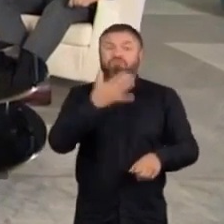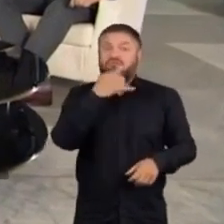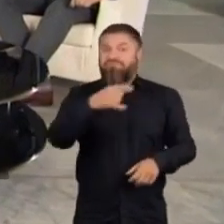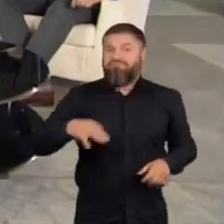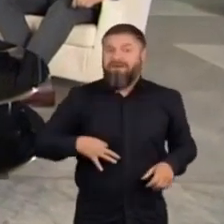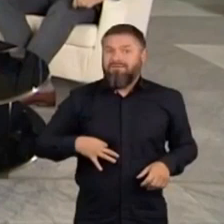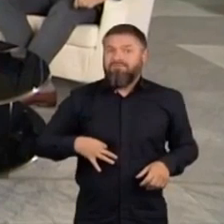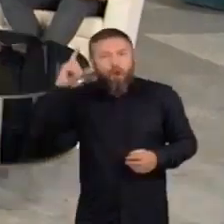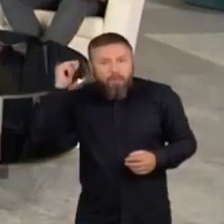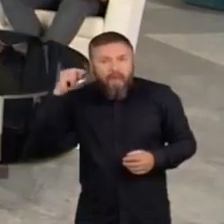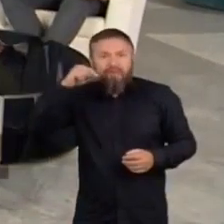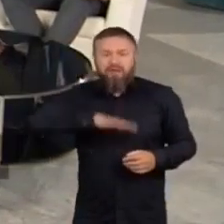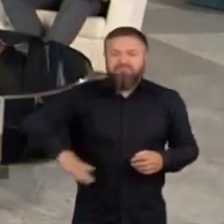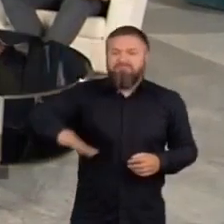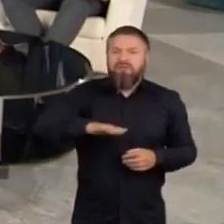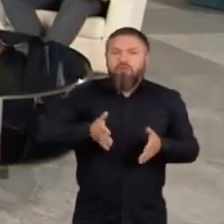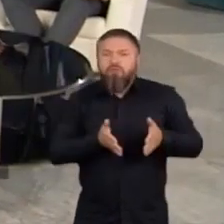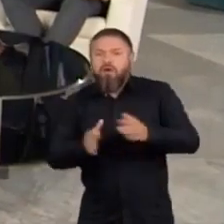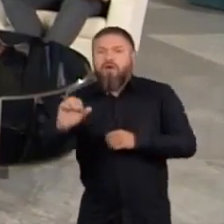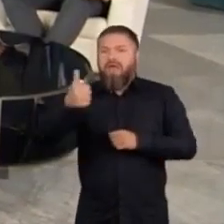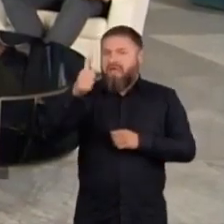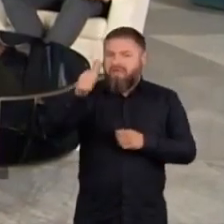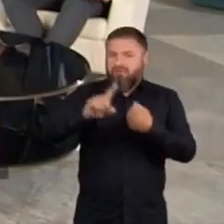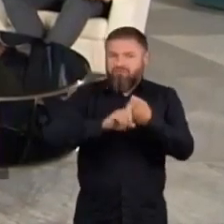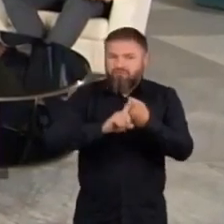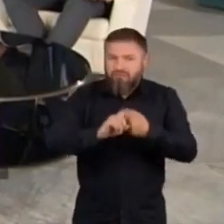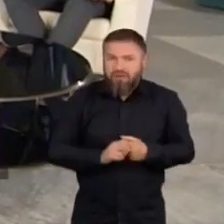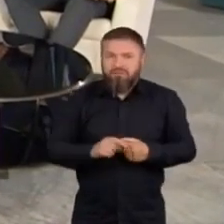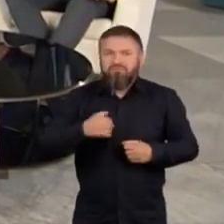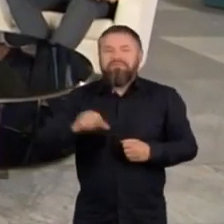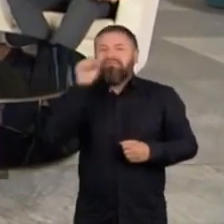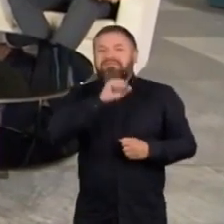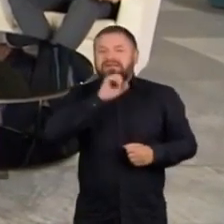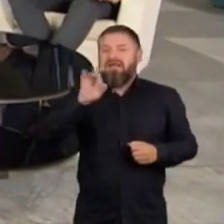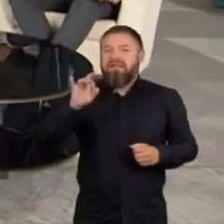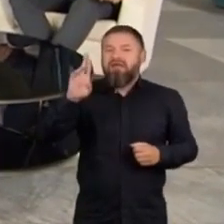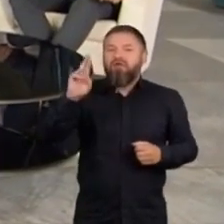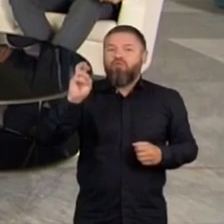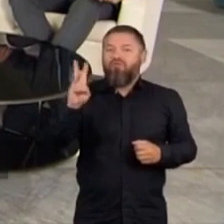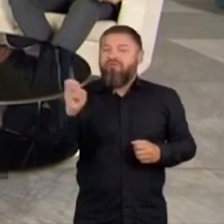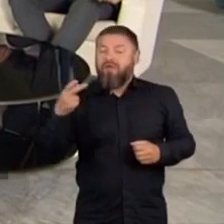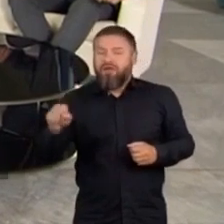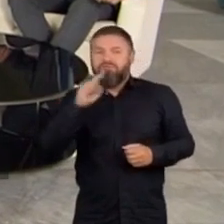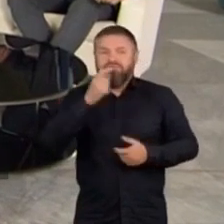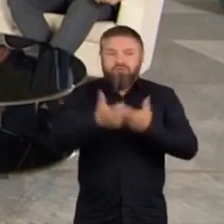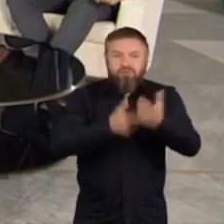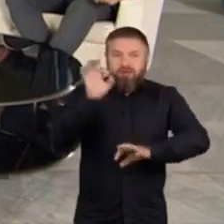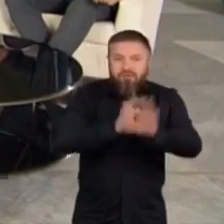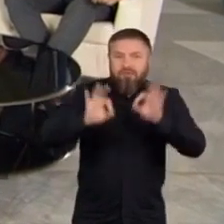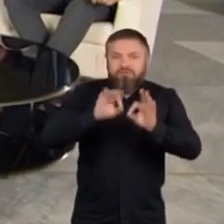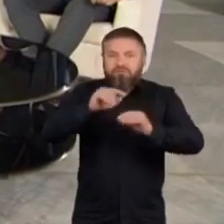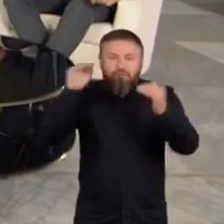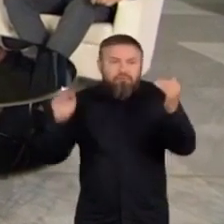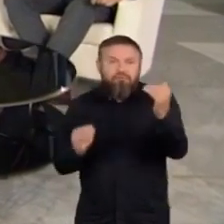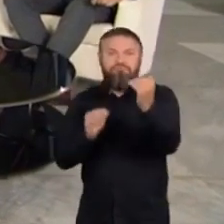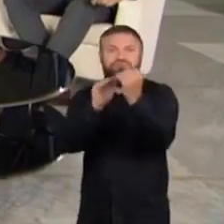redaktor wspomniała, i to jest prawda, cała droga tak zwana jedynka, czyli mówi się stara Gierkówka, tak? Trwają prace modernizacyjne, które dostosowują